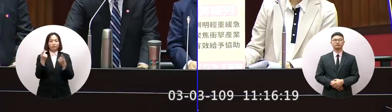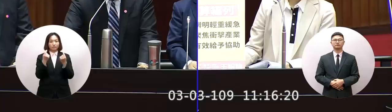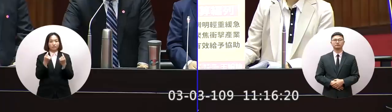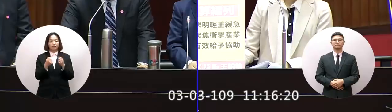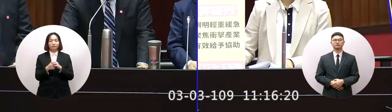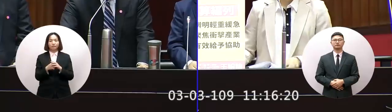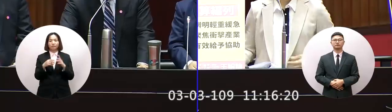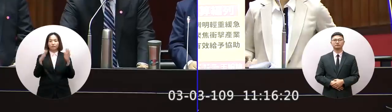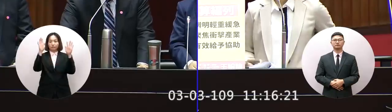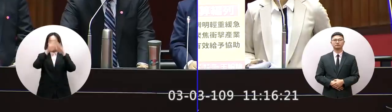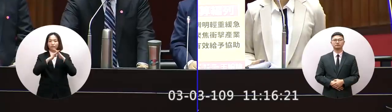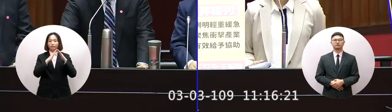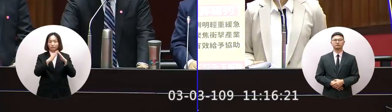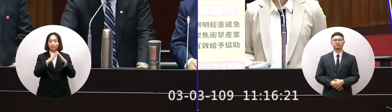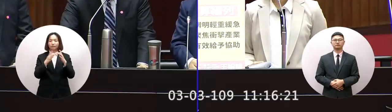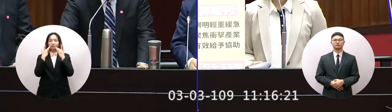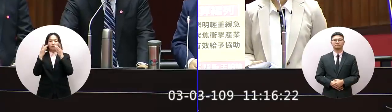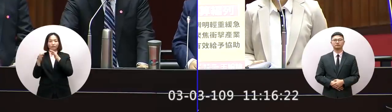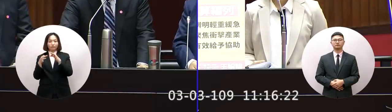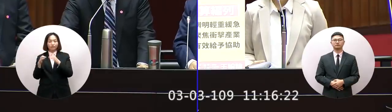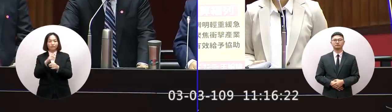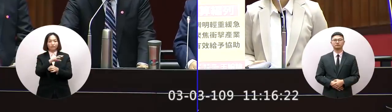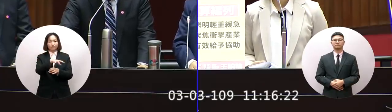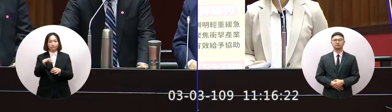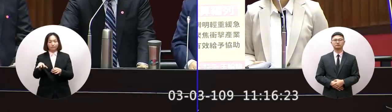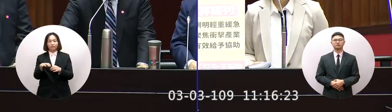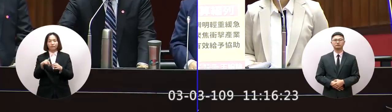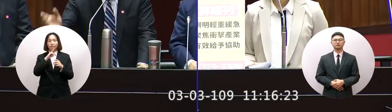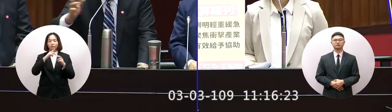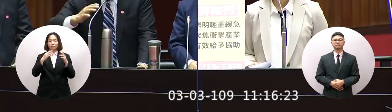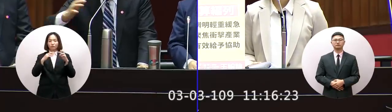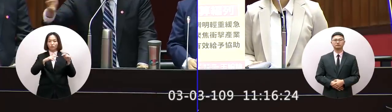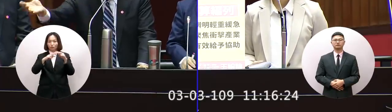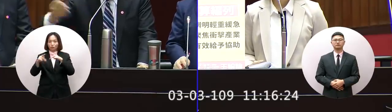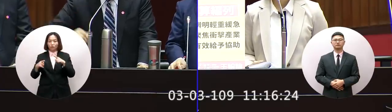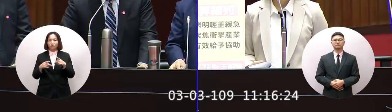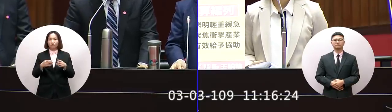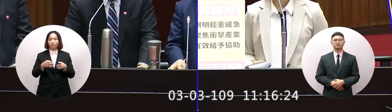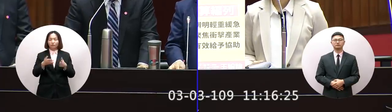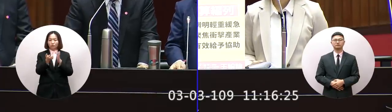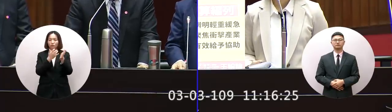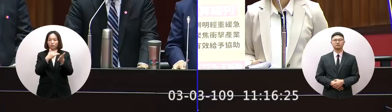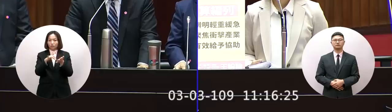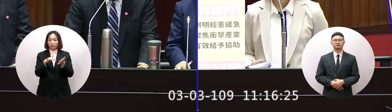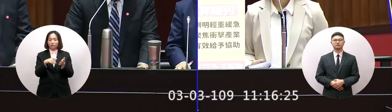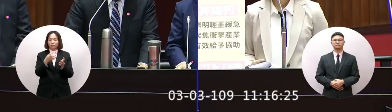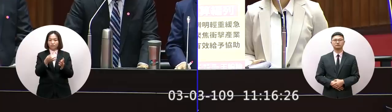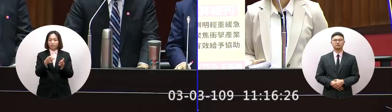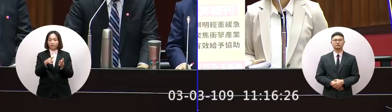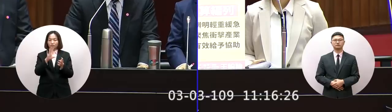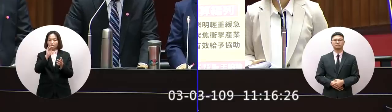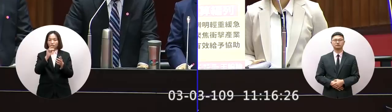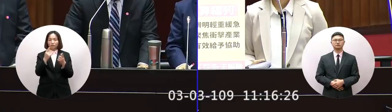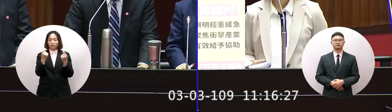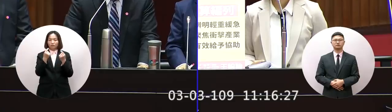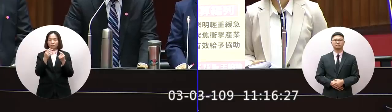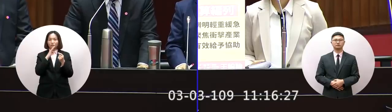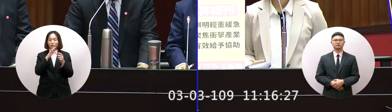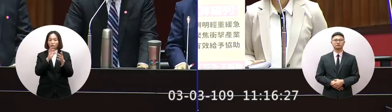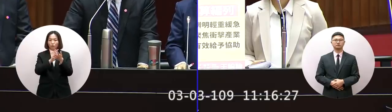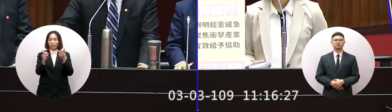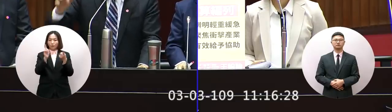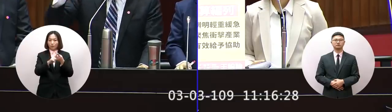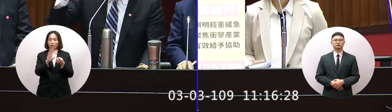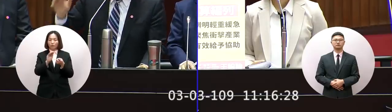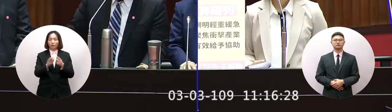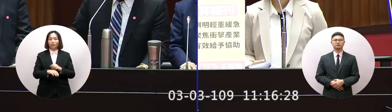像夜市啦、啊、市场啦、啊、等等啦、啊，建设是不是有啊？这个预算上，这是不是用在刀口上？其